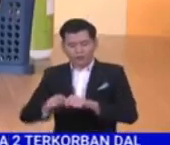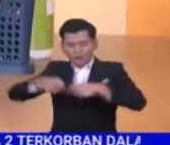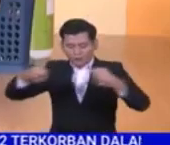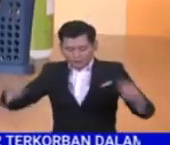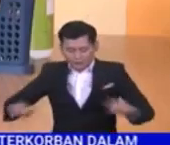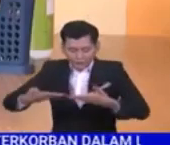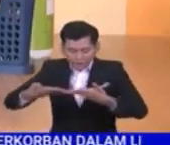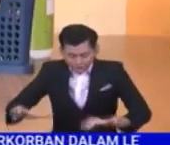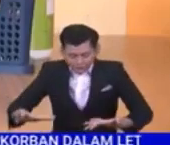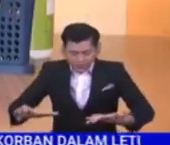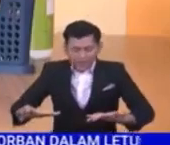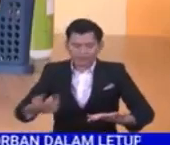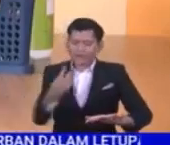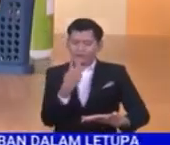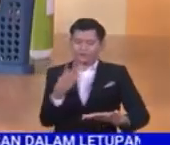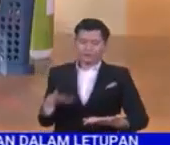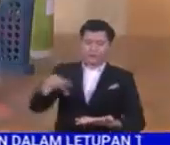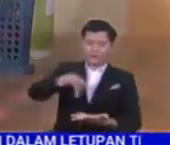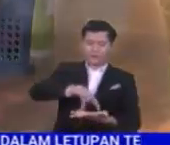Senang dapat.